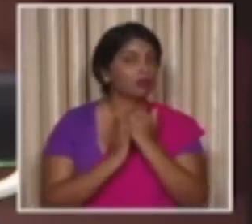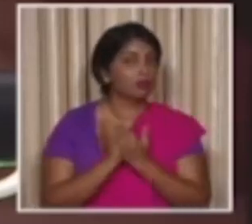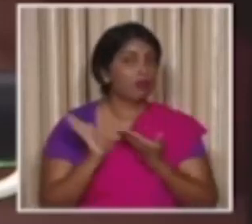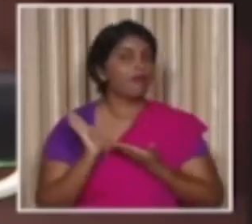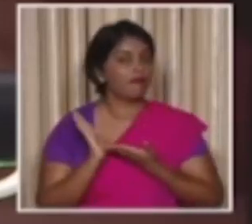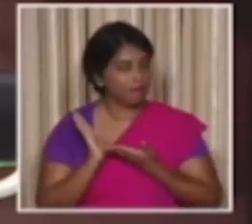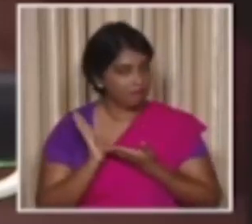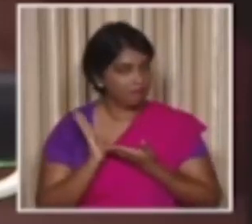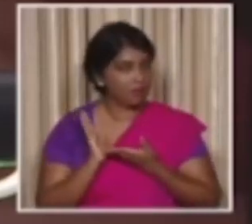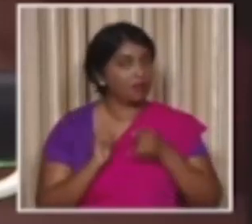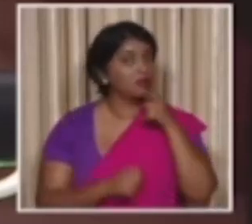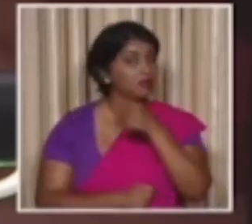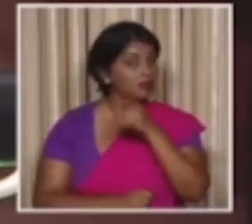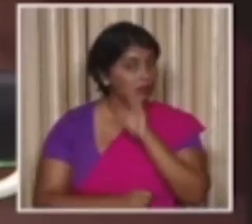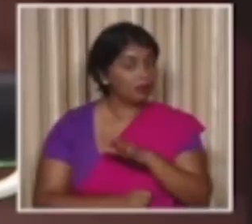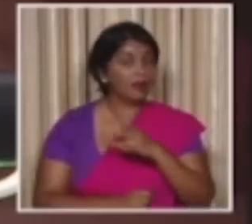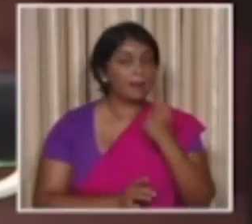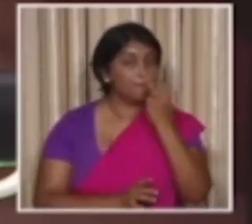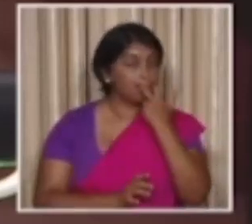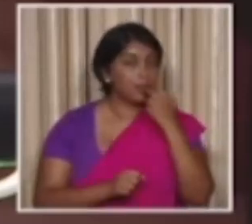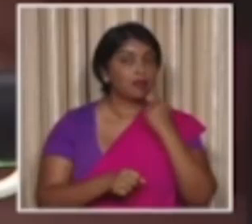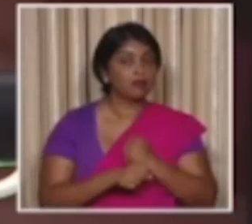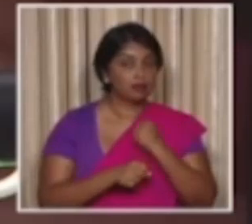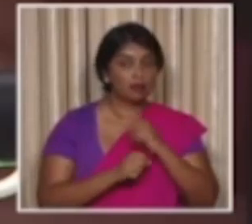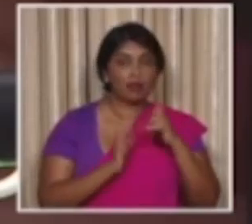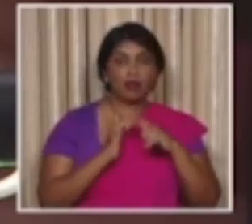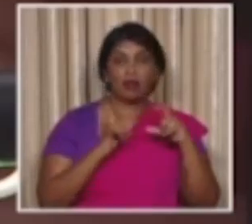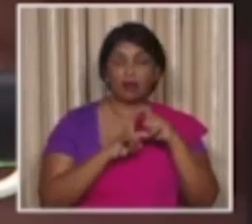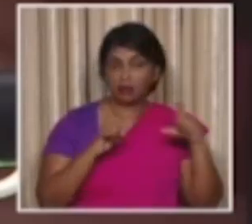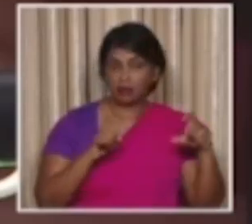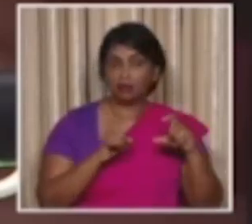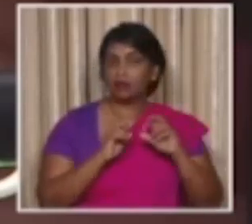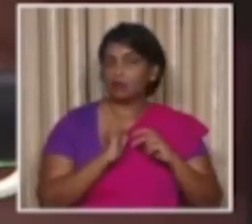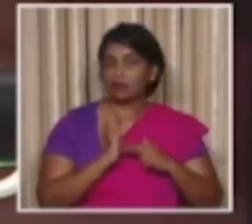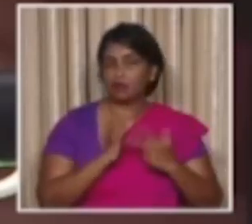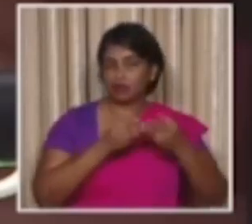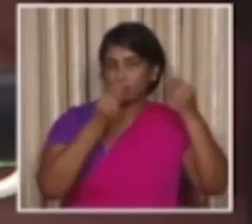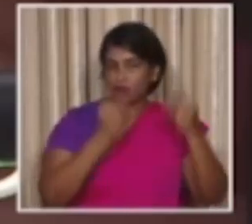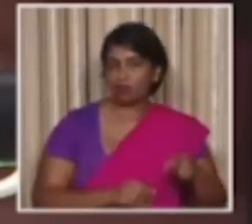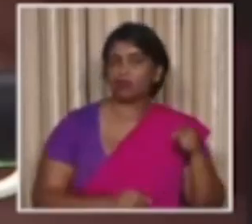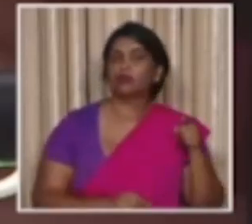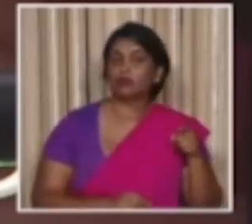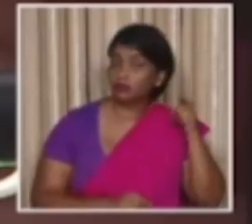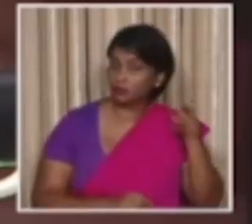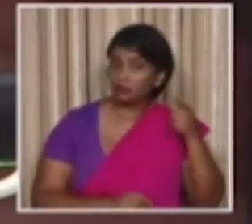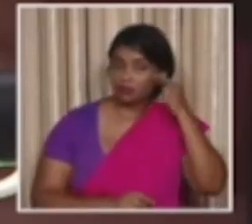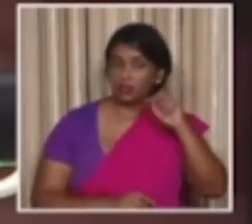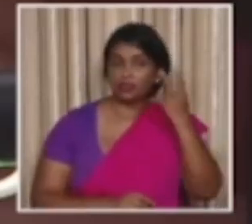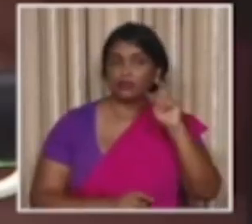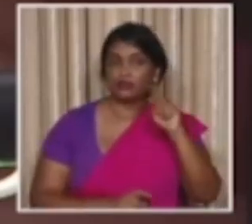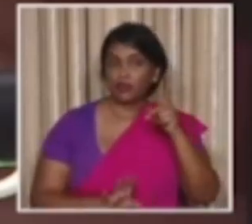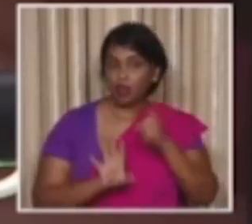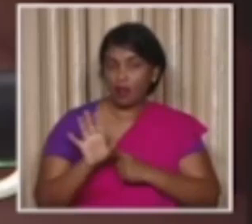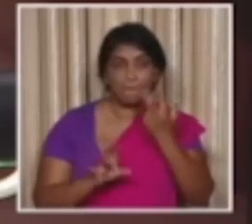සිටියද ඔවුන් විසින් පිලිපීන රජය වෙනුවෙන් සිදු කළ හැඳුනුම්පත් ව්‍යාපෘති අසාර්ථක වීම හේතුවෙන් ඔවුන්ට එරෙහිව 2021